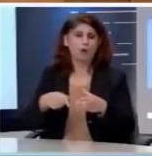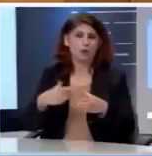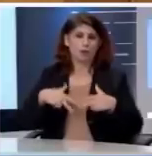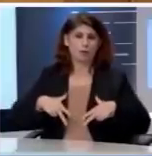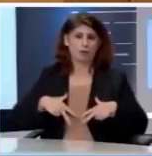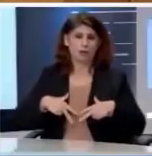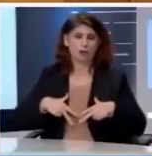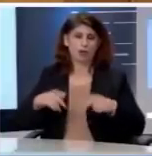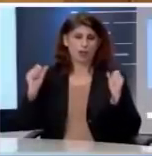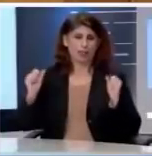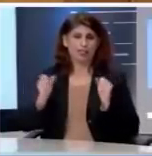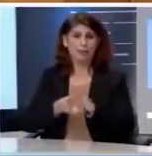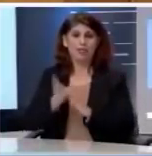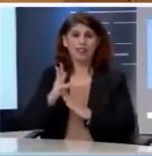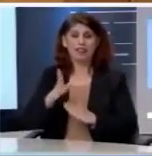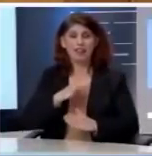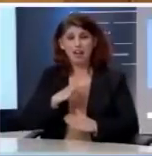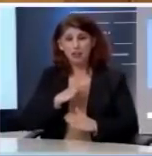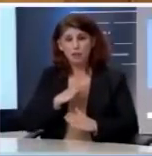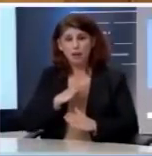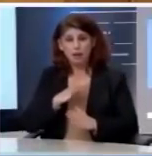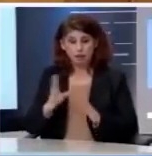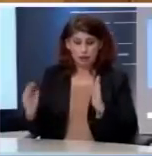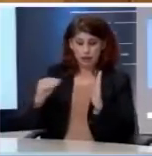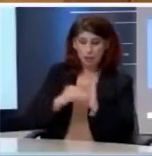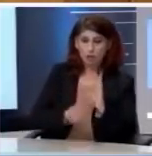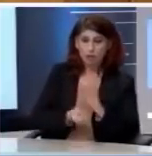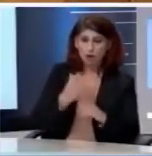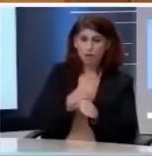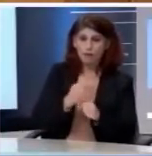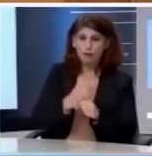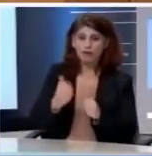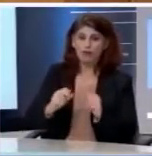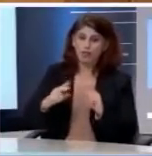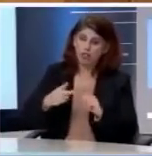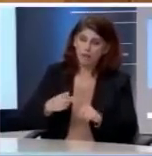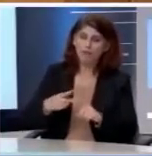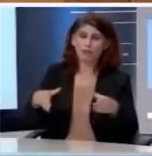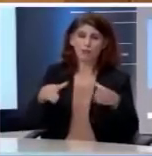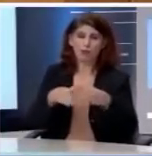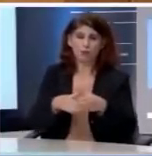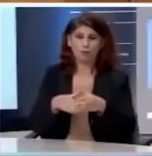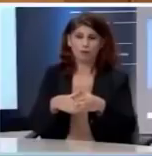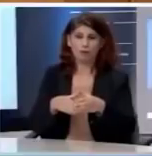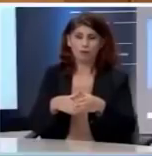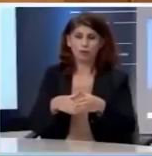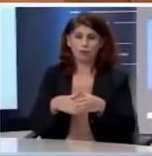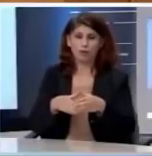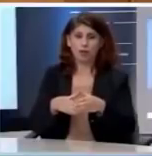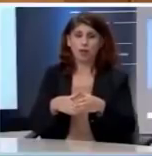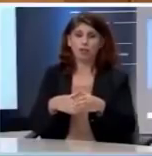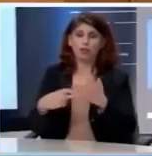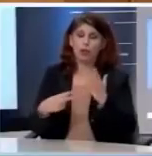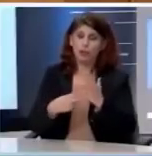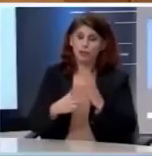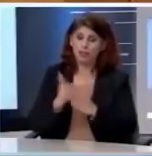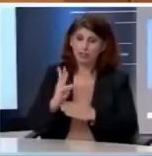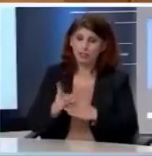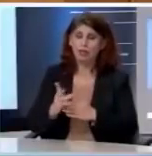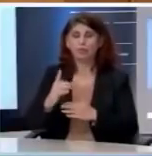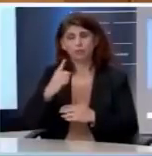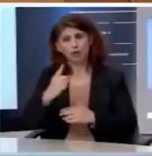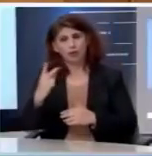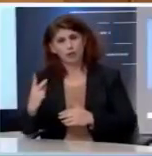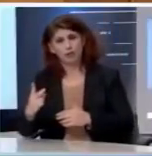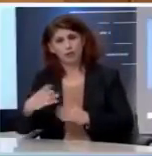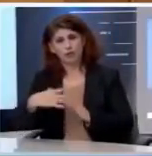με 13 άτομα. Για να μπουν τα νέα φάρμακα, υπήρχε μια δεύτερη επιτροπή, την οποία τον Αύγουστο 2013 και την πρώτη και τη